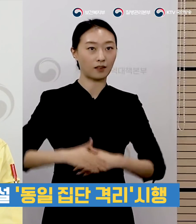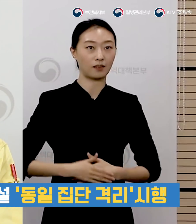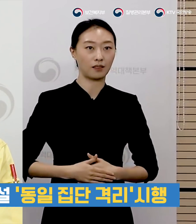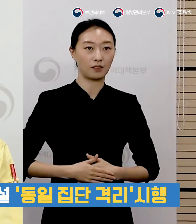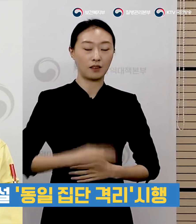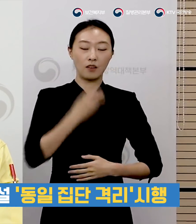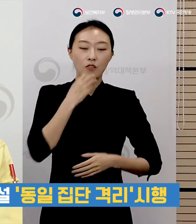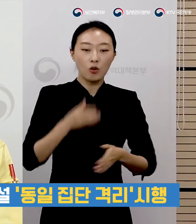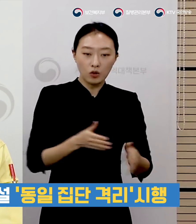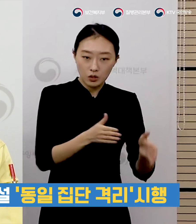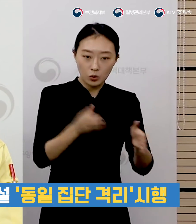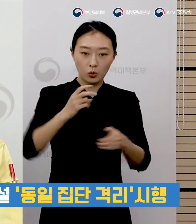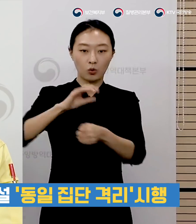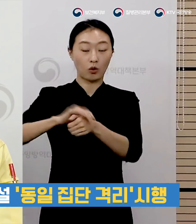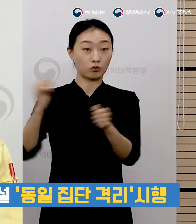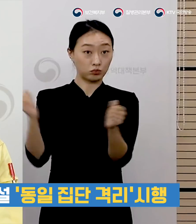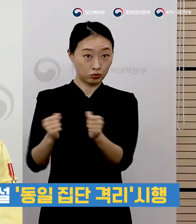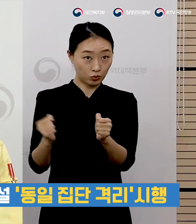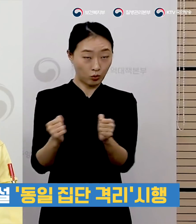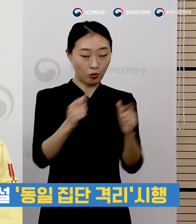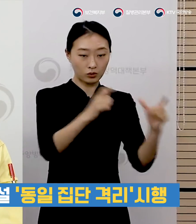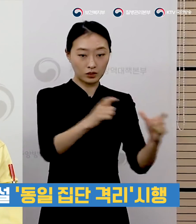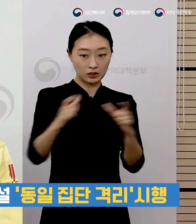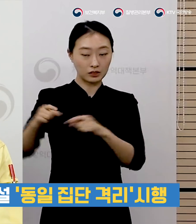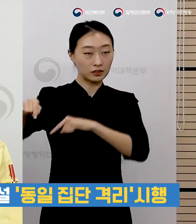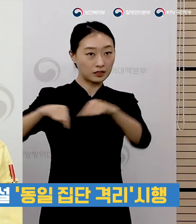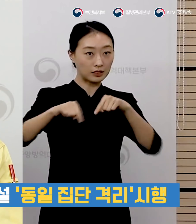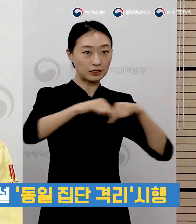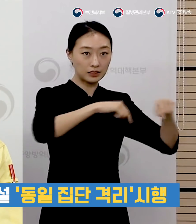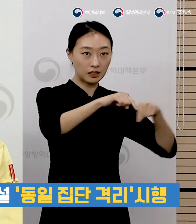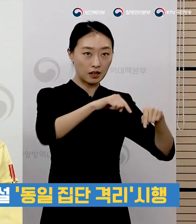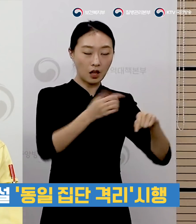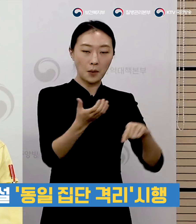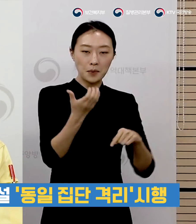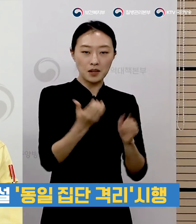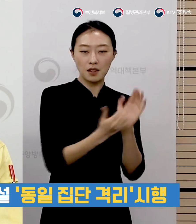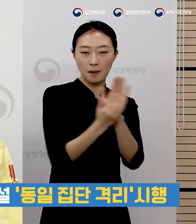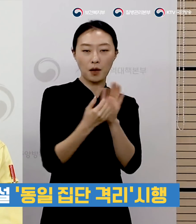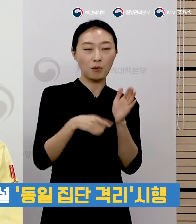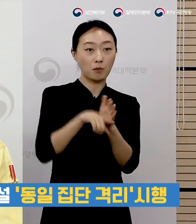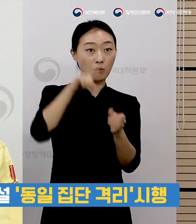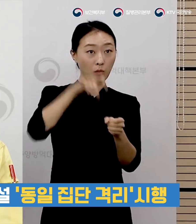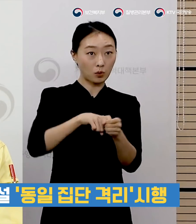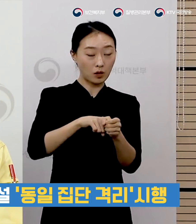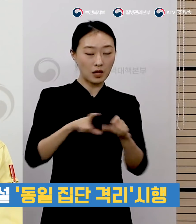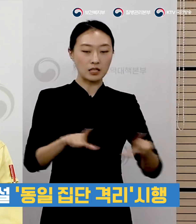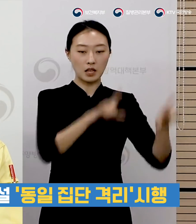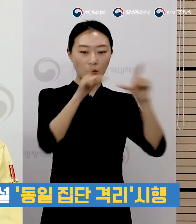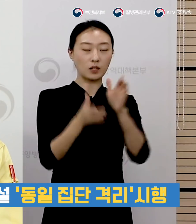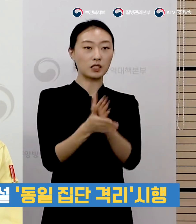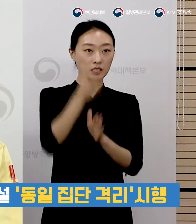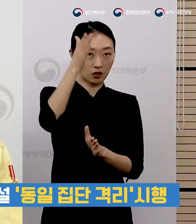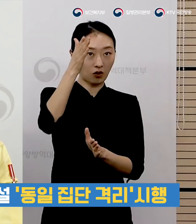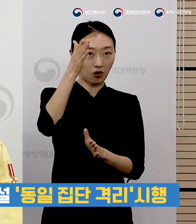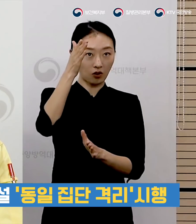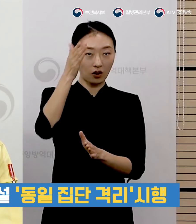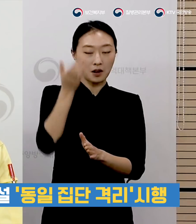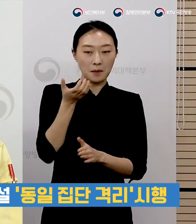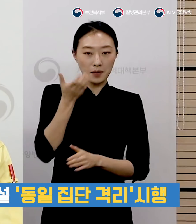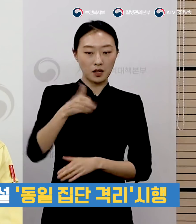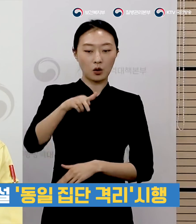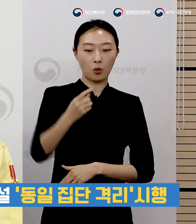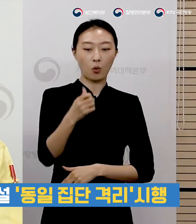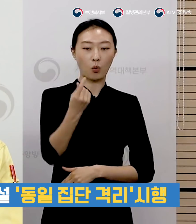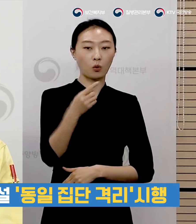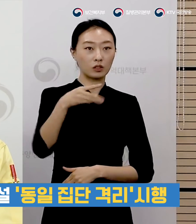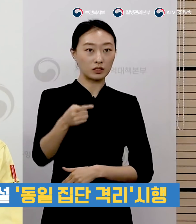경기도와 경상북도 등의 지자체는 선제적 예방 목적으로 생활시설에 대하여 코호트 격리 조치를